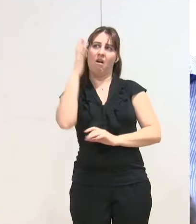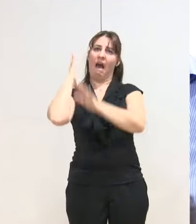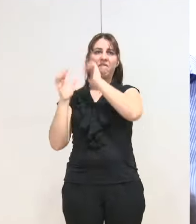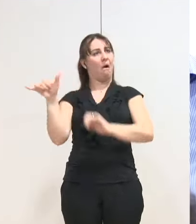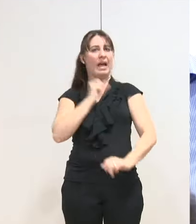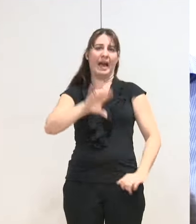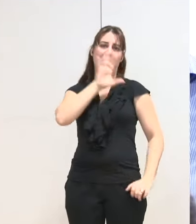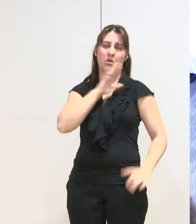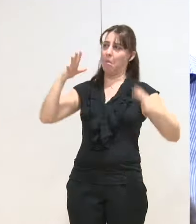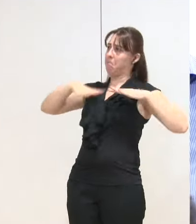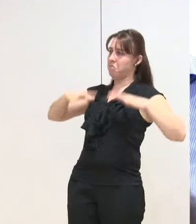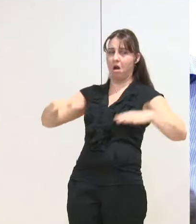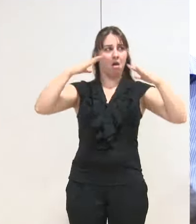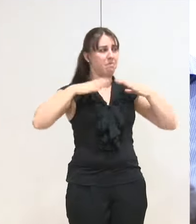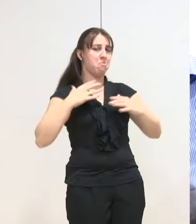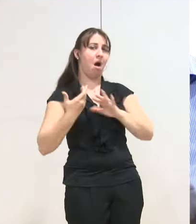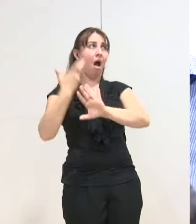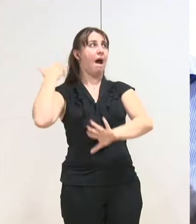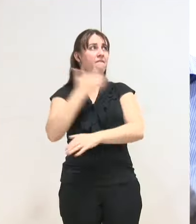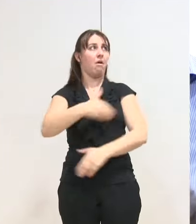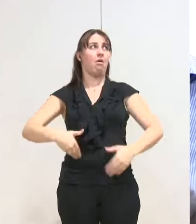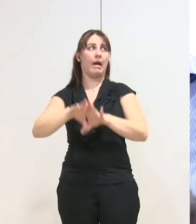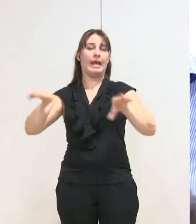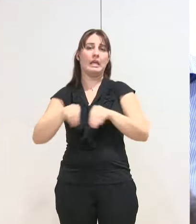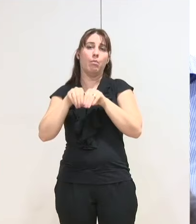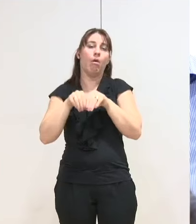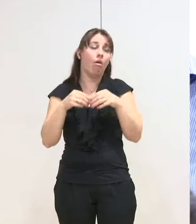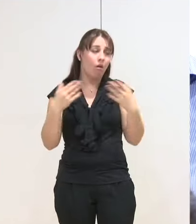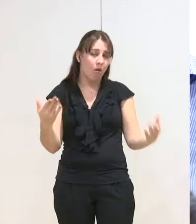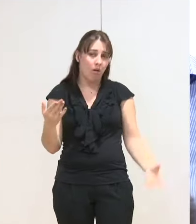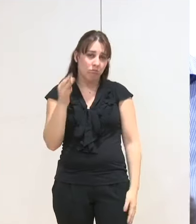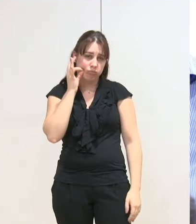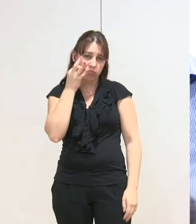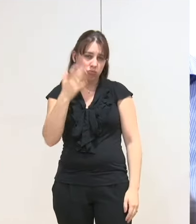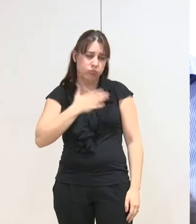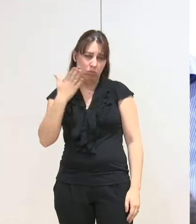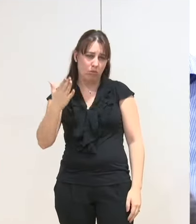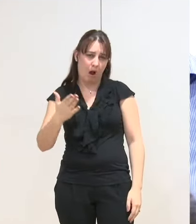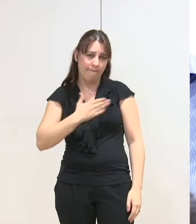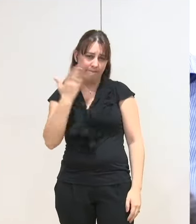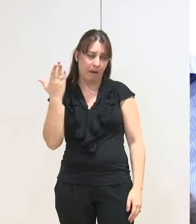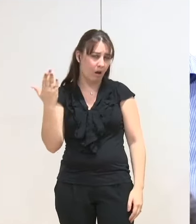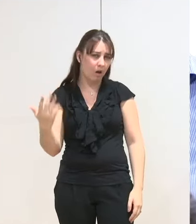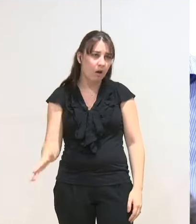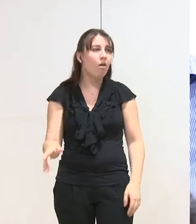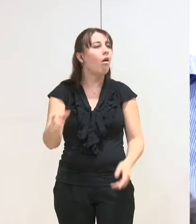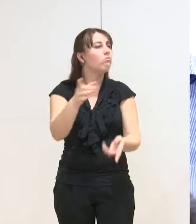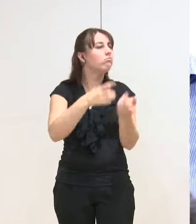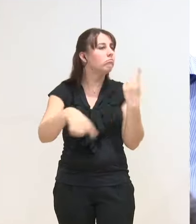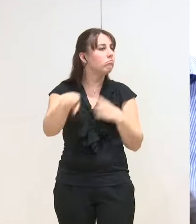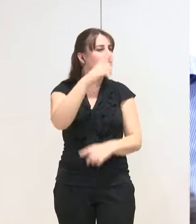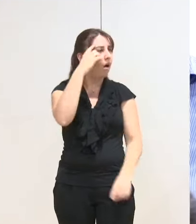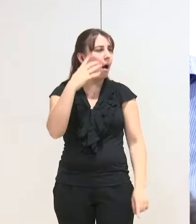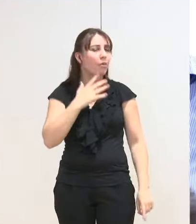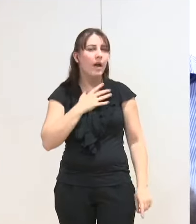responsable de quoi cela n aura au fond que peu d'intérêt je pense que celles et ceux